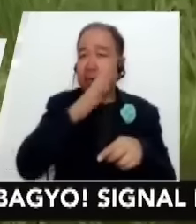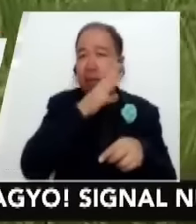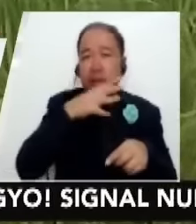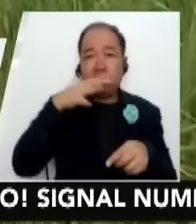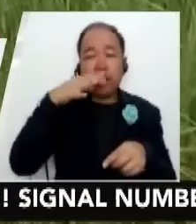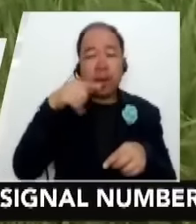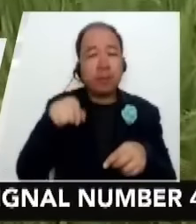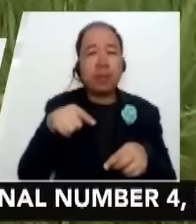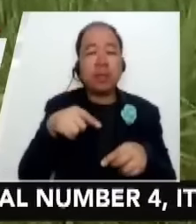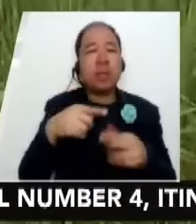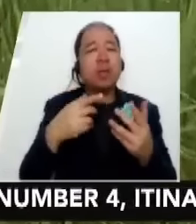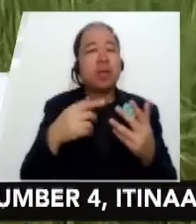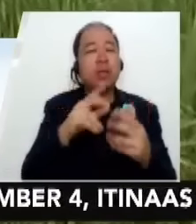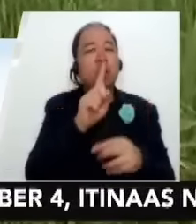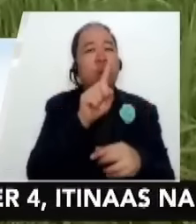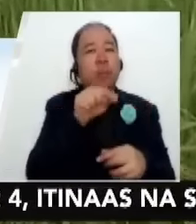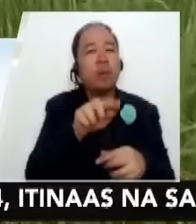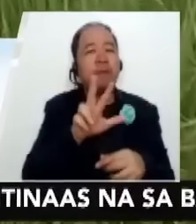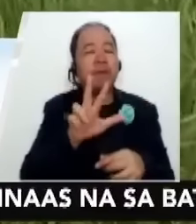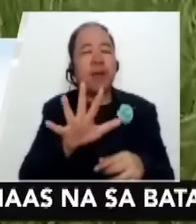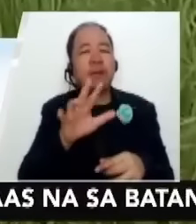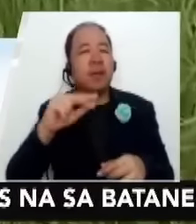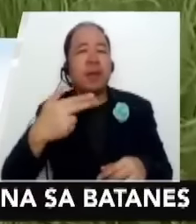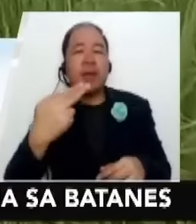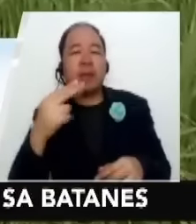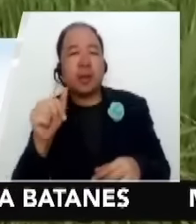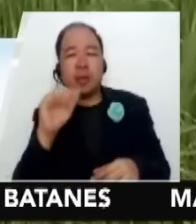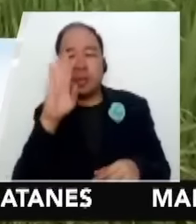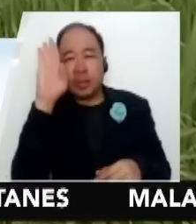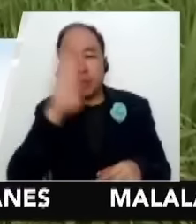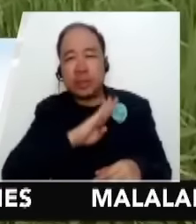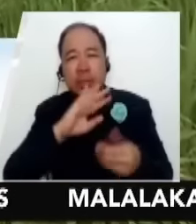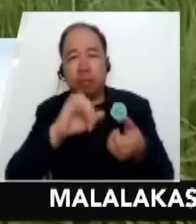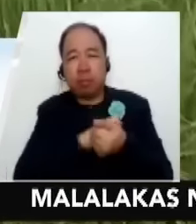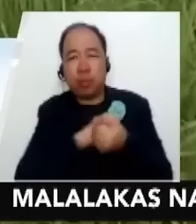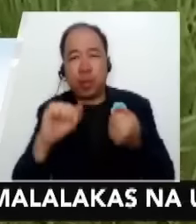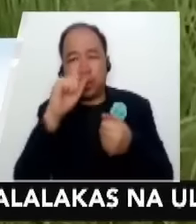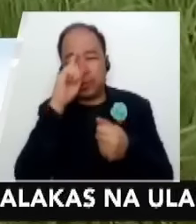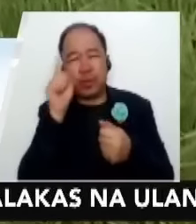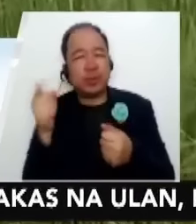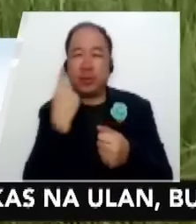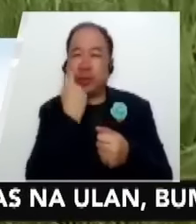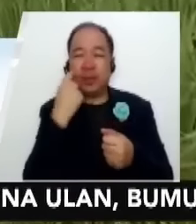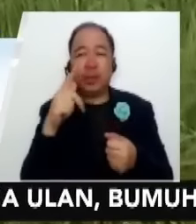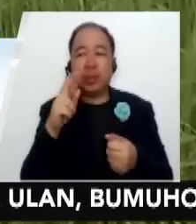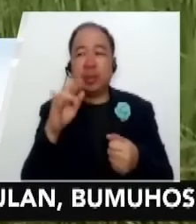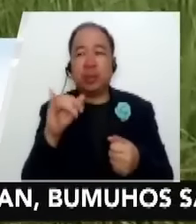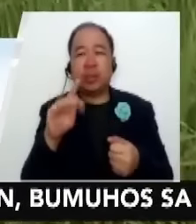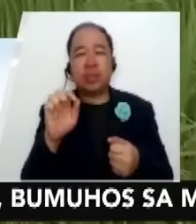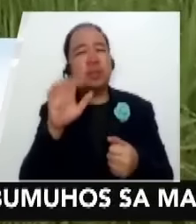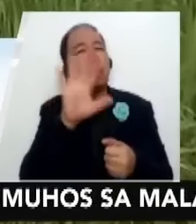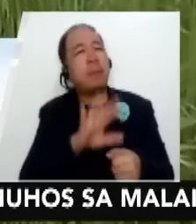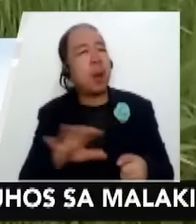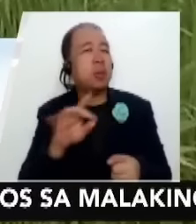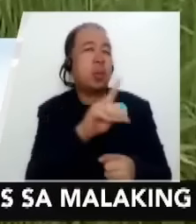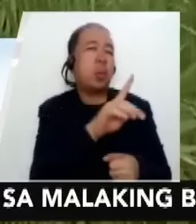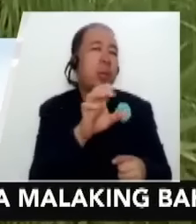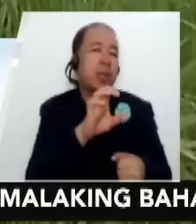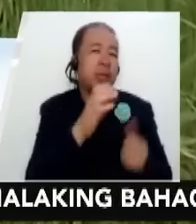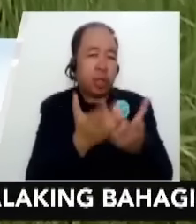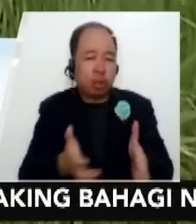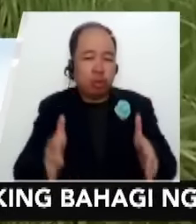tatlong ektarya yung nasira dahil dun sa bagyong Christine. So, usually mga 100 kaban yun para dun sa isang ektarya. Pero